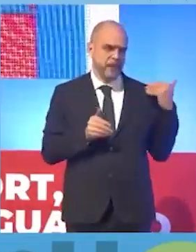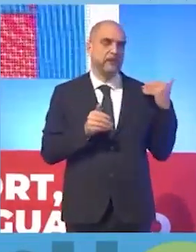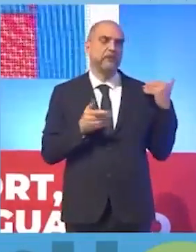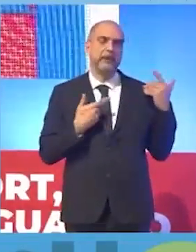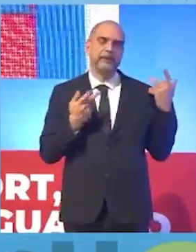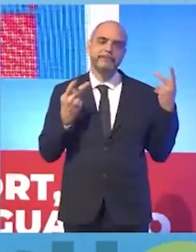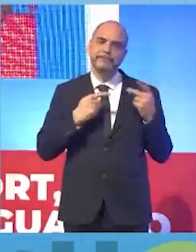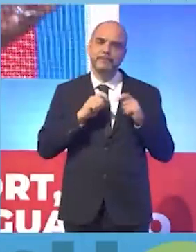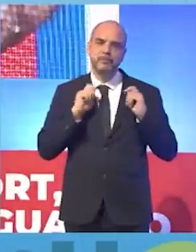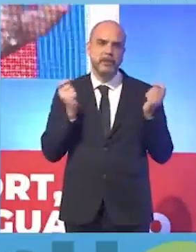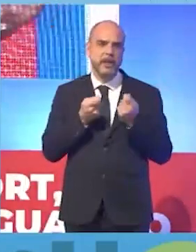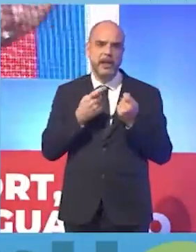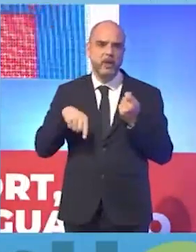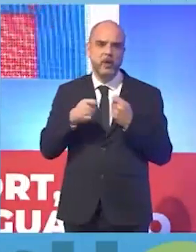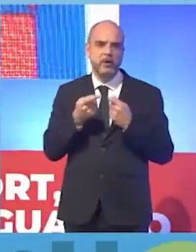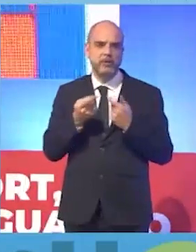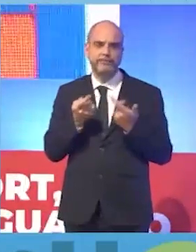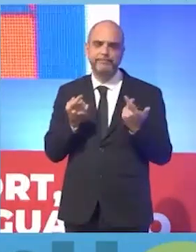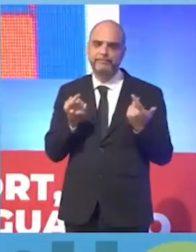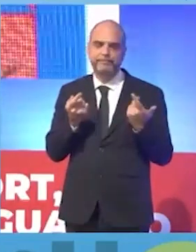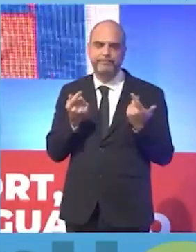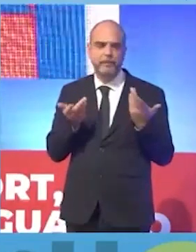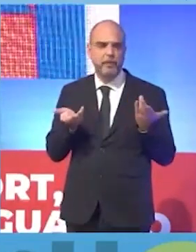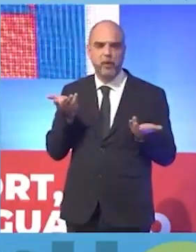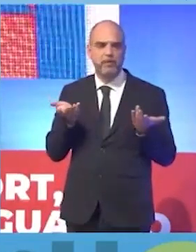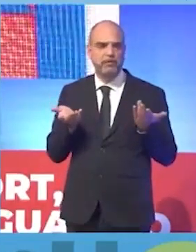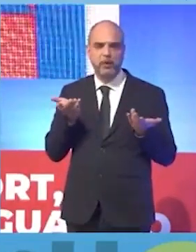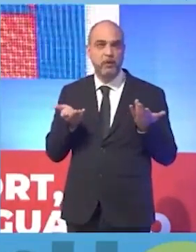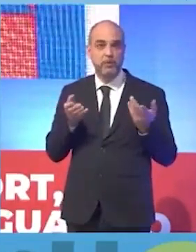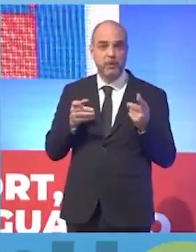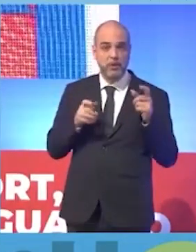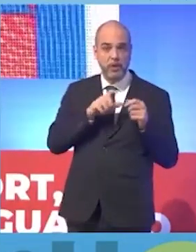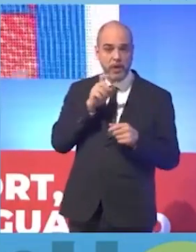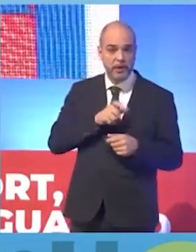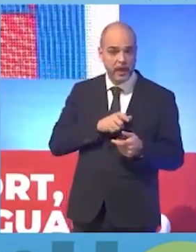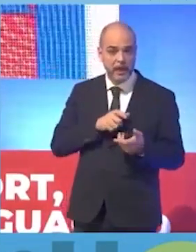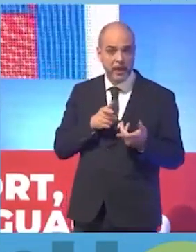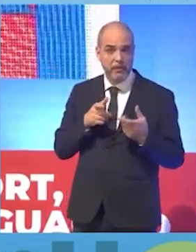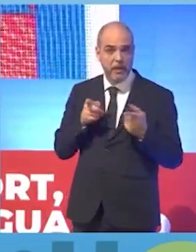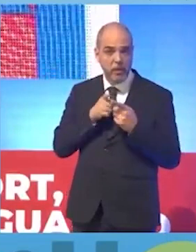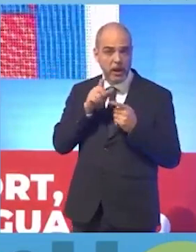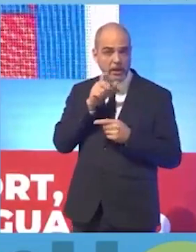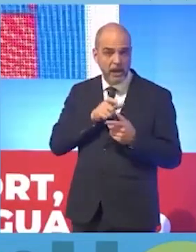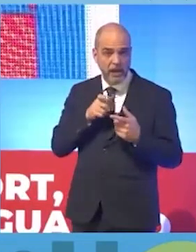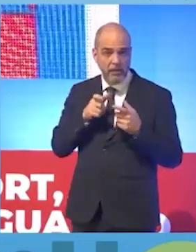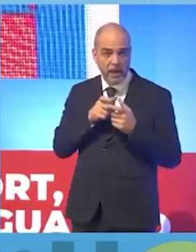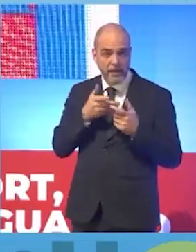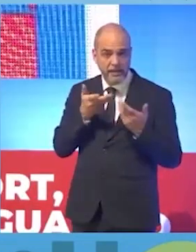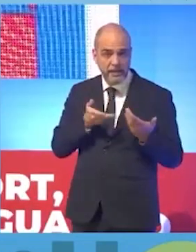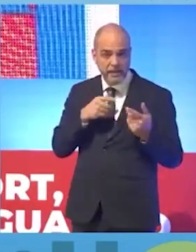le risorse che loro hanno non sono paragonabili con ovviamente quelle che ha un paese come l'Italia.